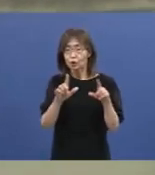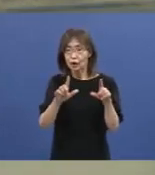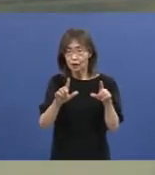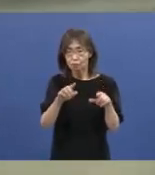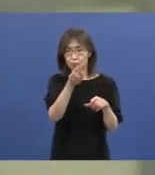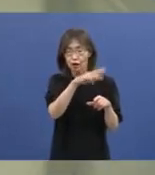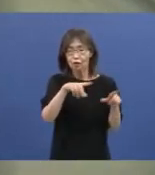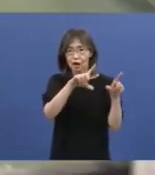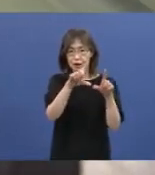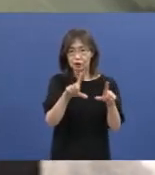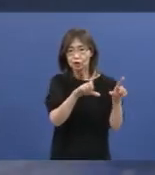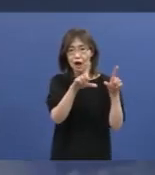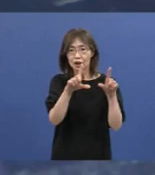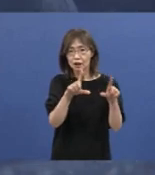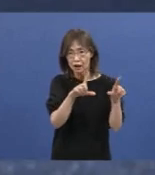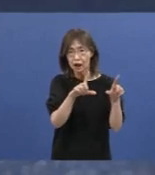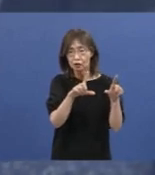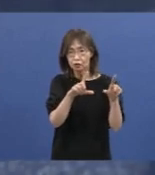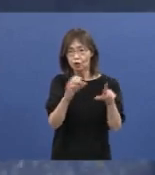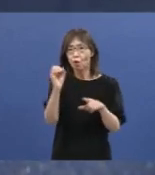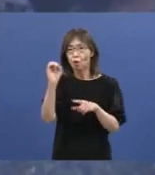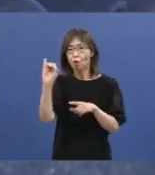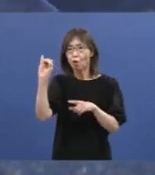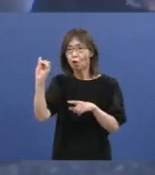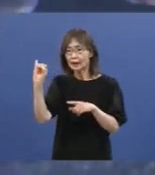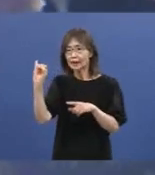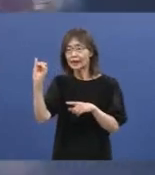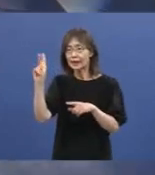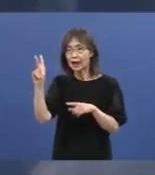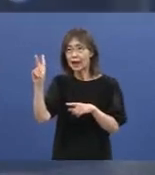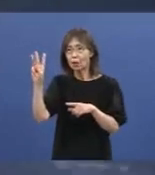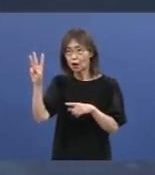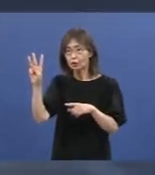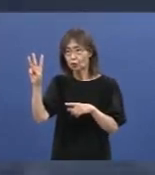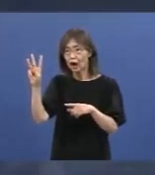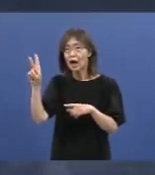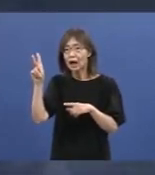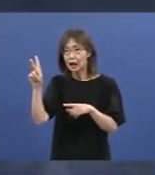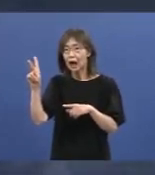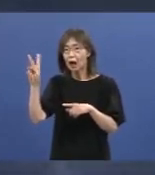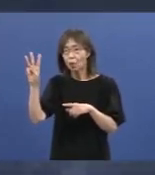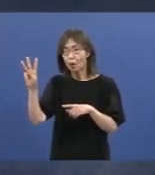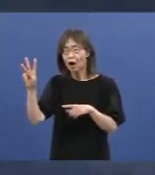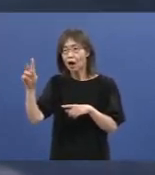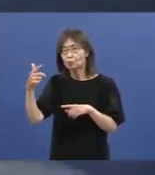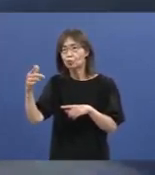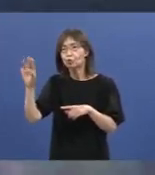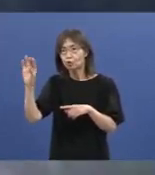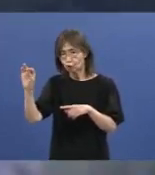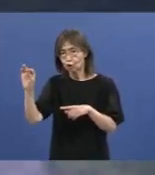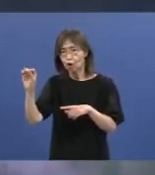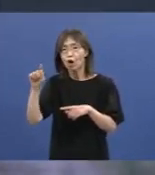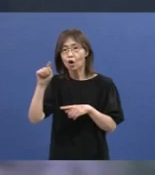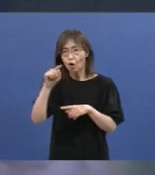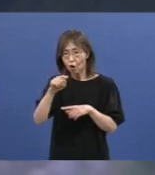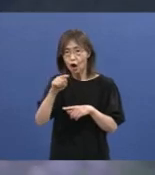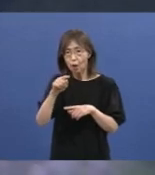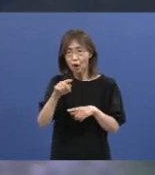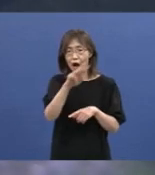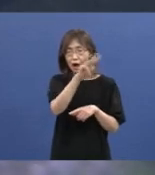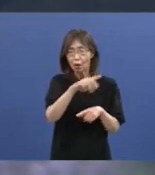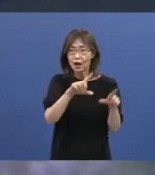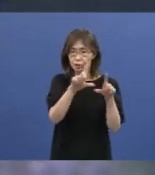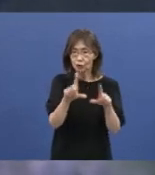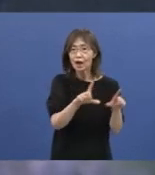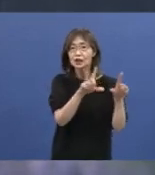かカワモチとか、そういうものはね、海との行き来はしないんですけれども、川にはずっと住んでるんですね。